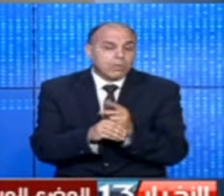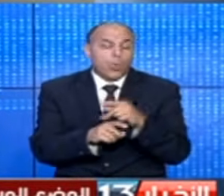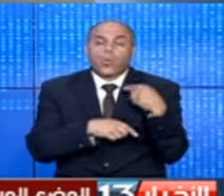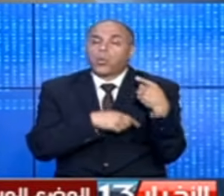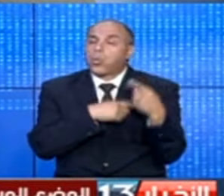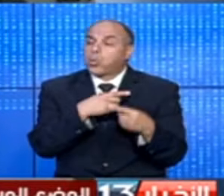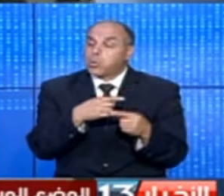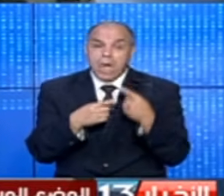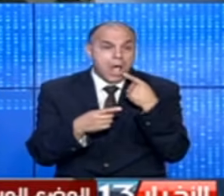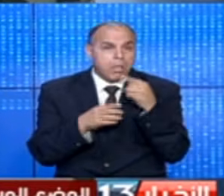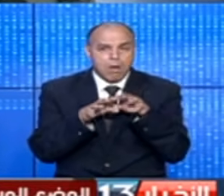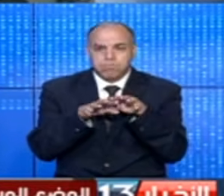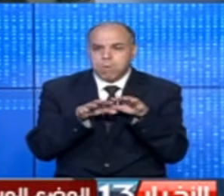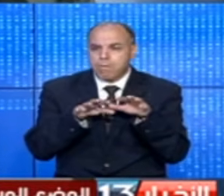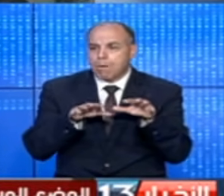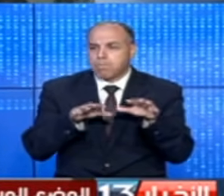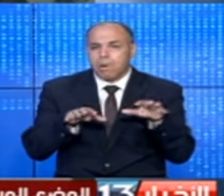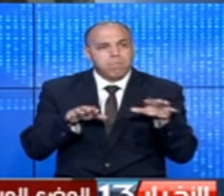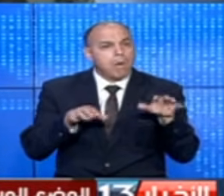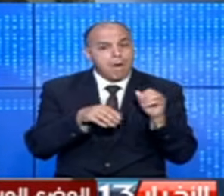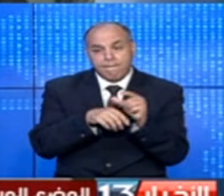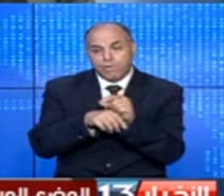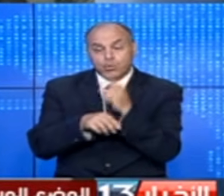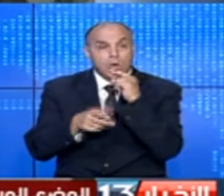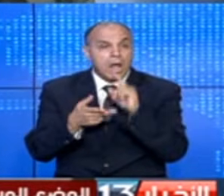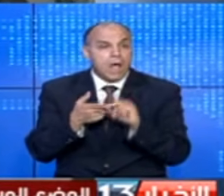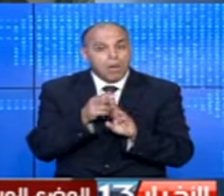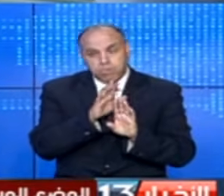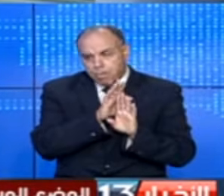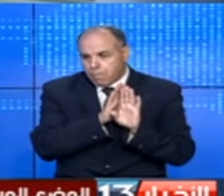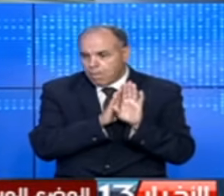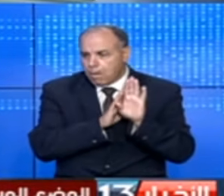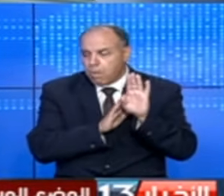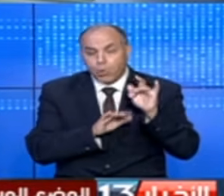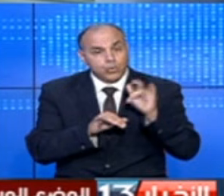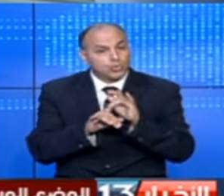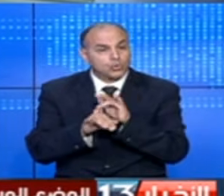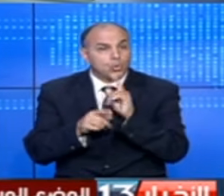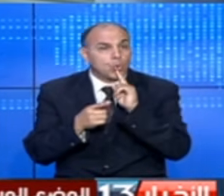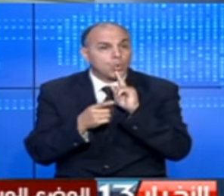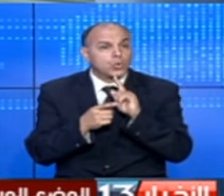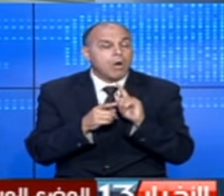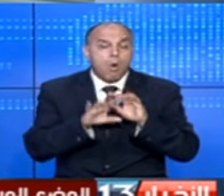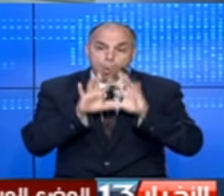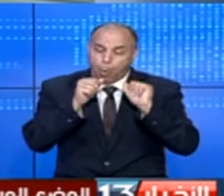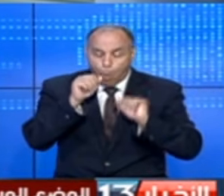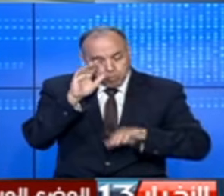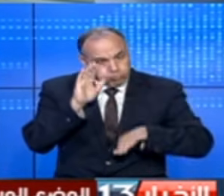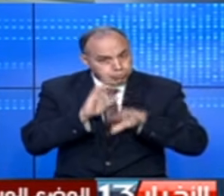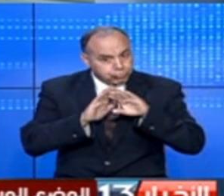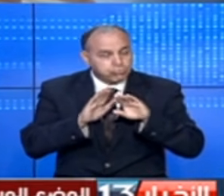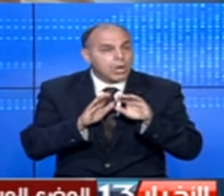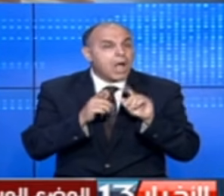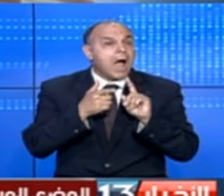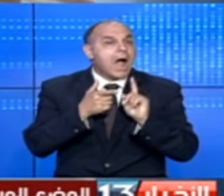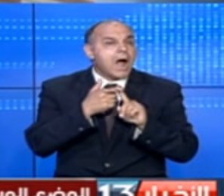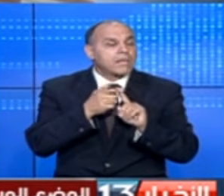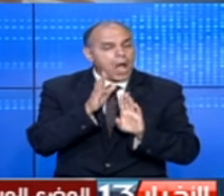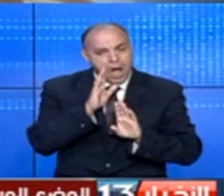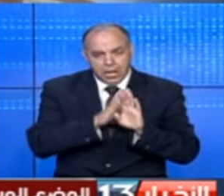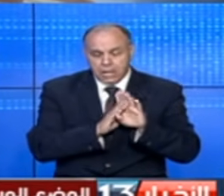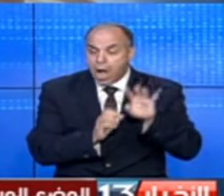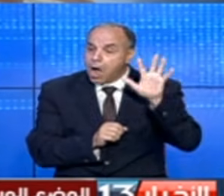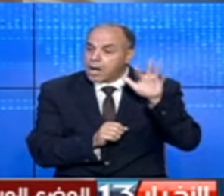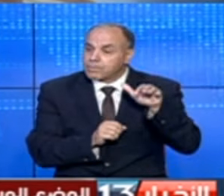بعد يوم باتساع رقعة انتشار الفيروس وارتفاع عدد الإصابات لتبلغ رقما قياسيا بتجاوز